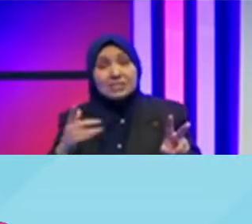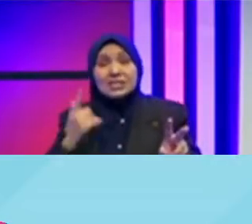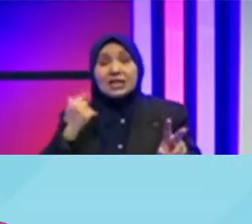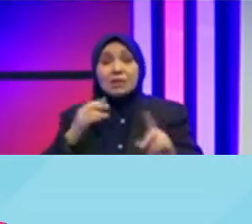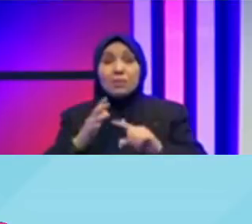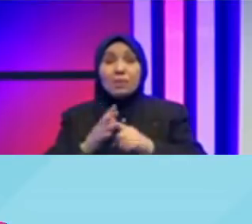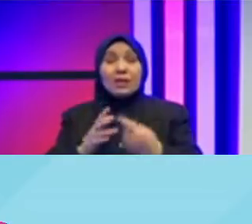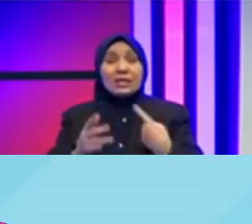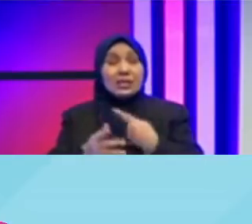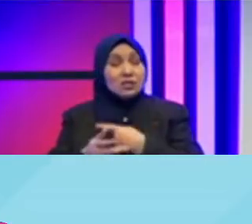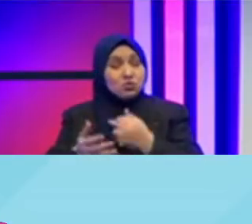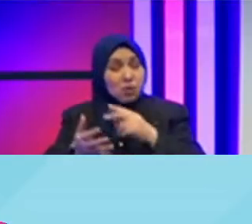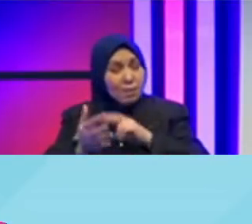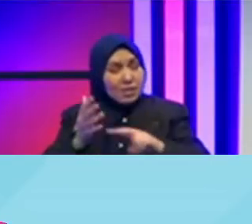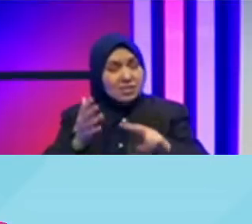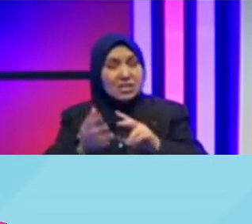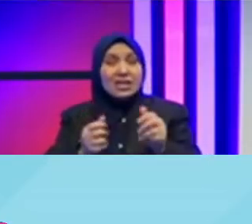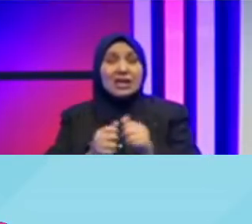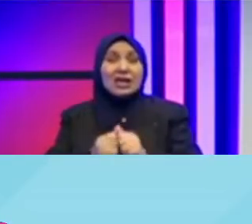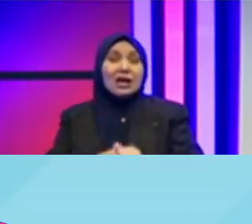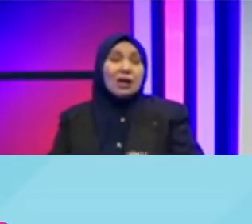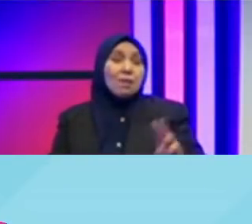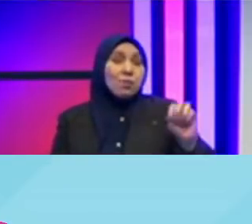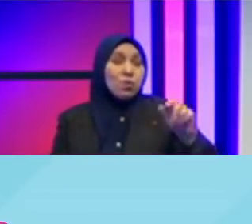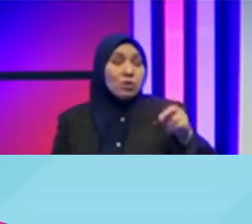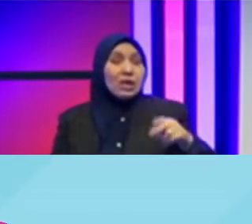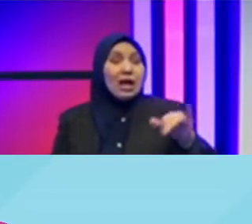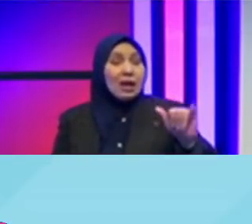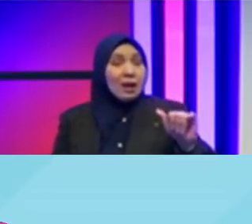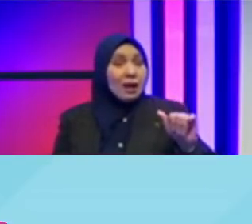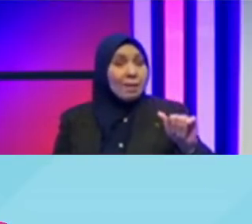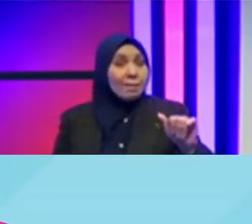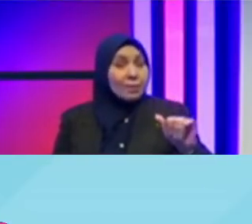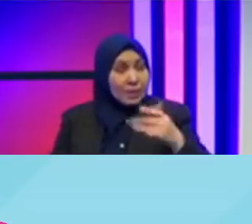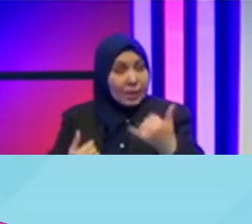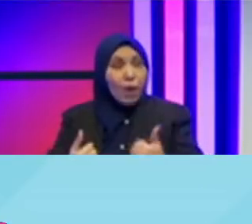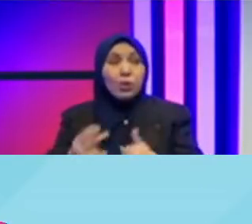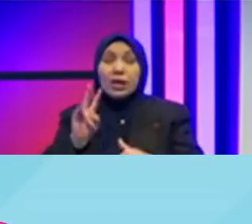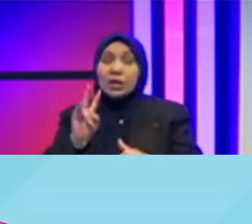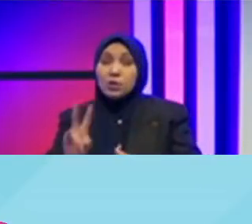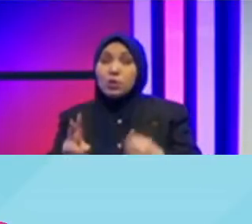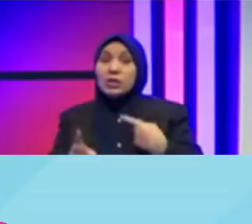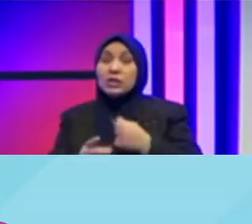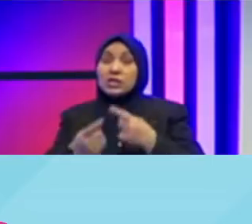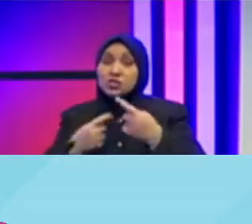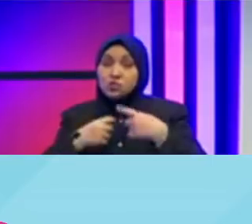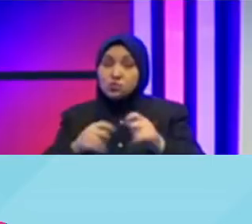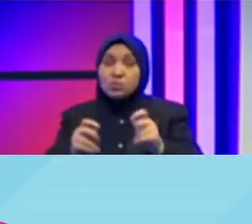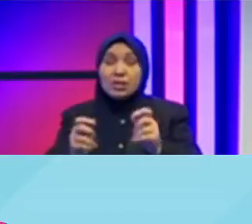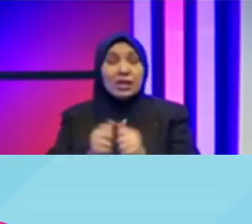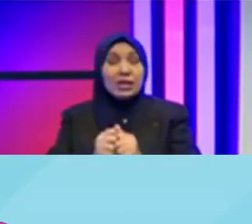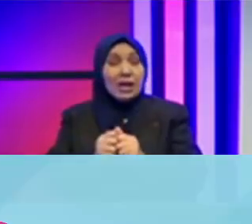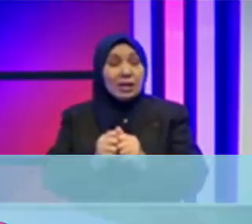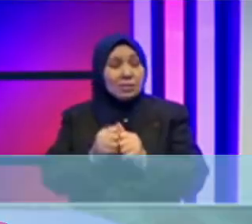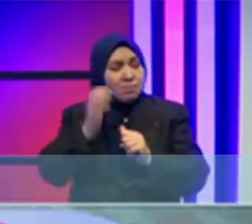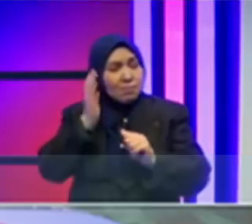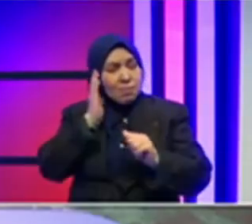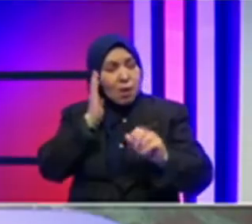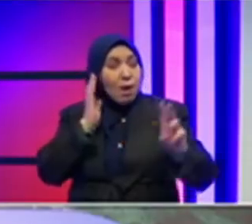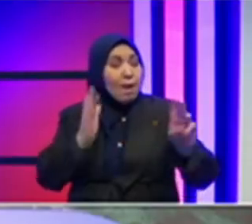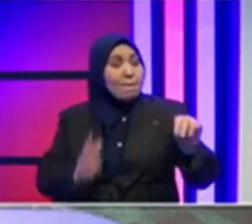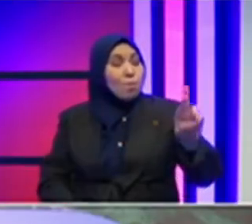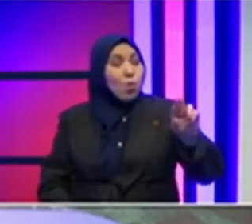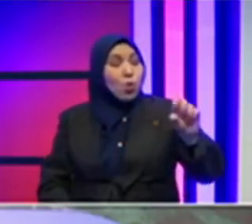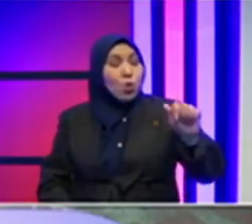permulaan kita telah baca dengan bacaan Murattal Bayati. Jadi yang untuk yang kedua ini kita cuba bacaan dengan bacaan